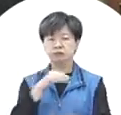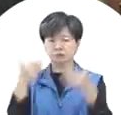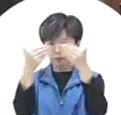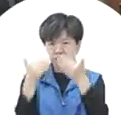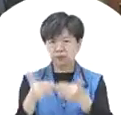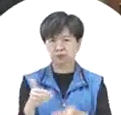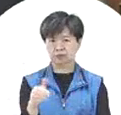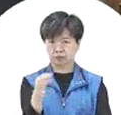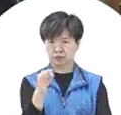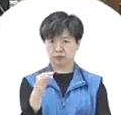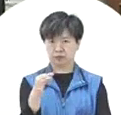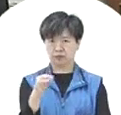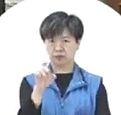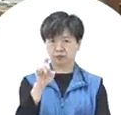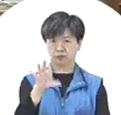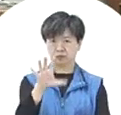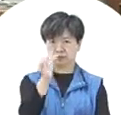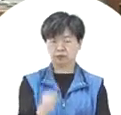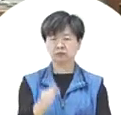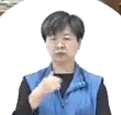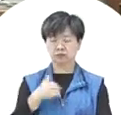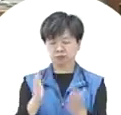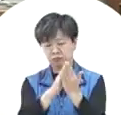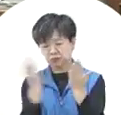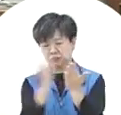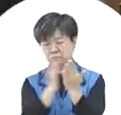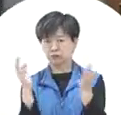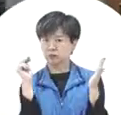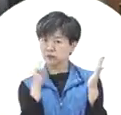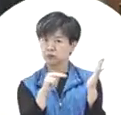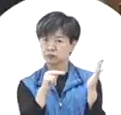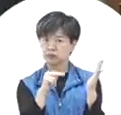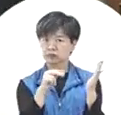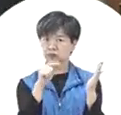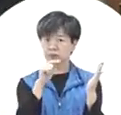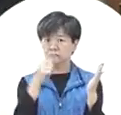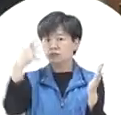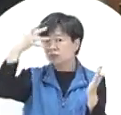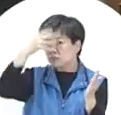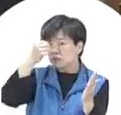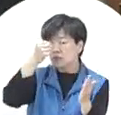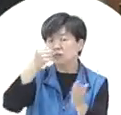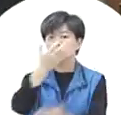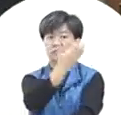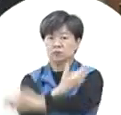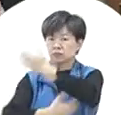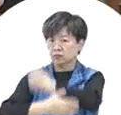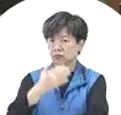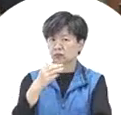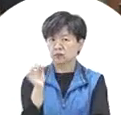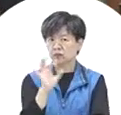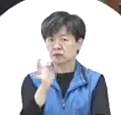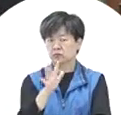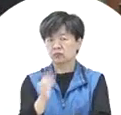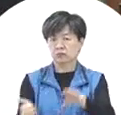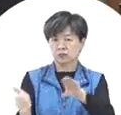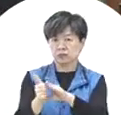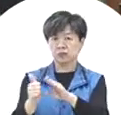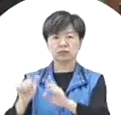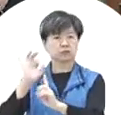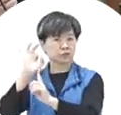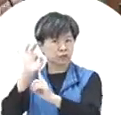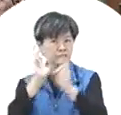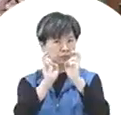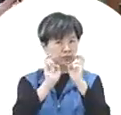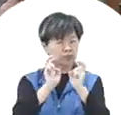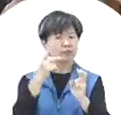不好？ 我是翻你今年的预算书哦，哈。老人身心障碍免费搭乘公车、捷运，还包括